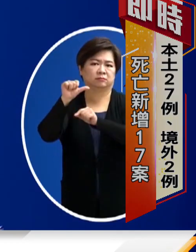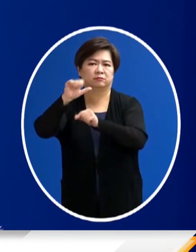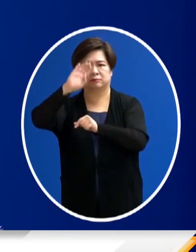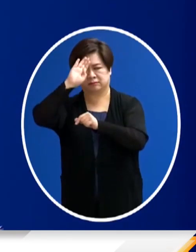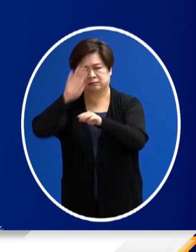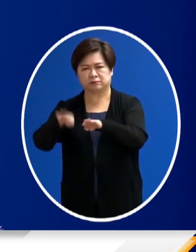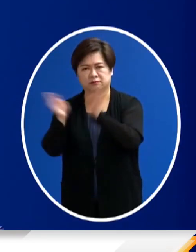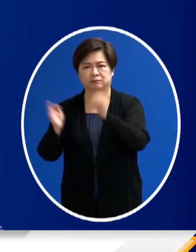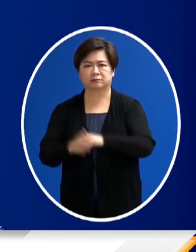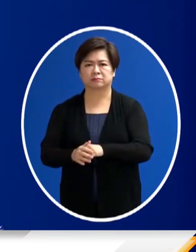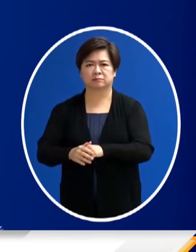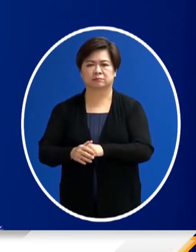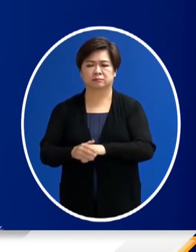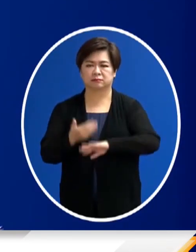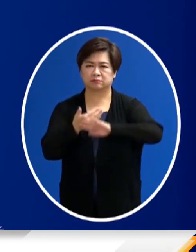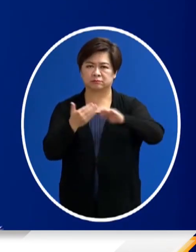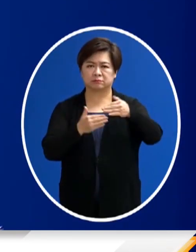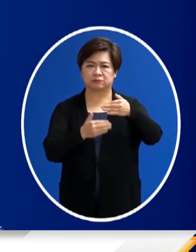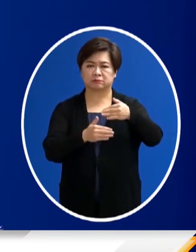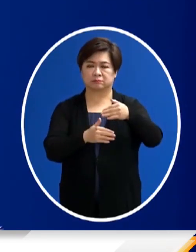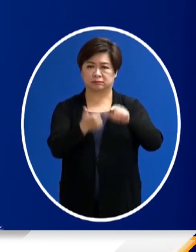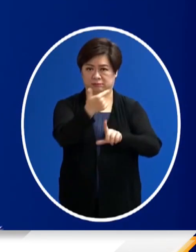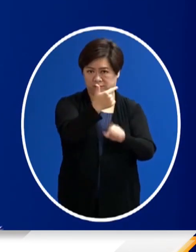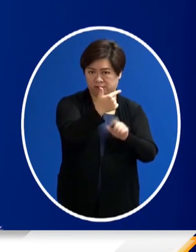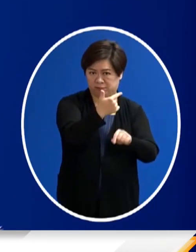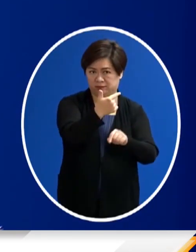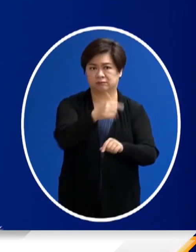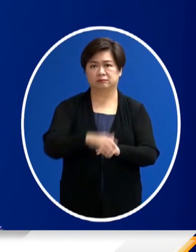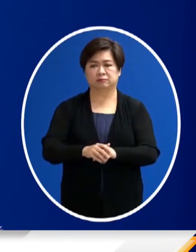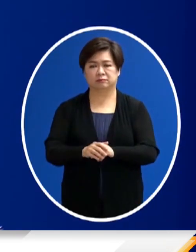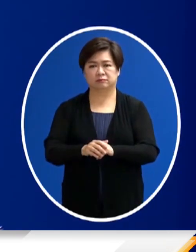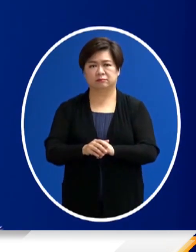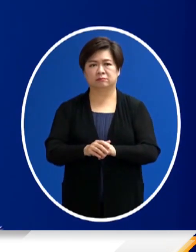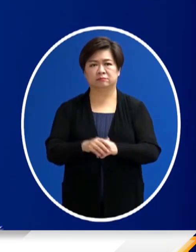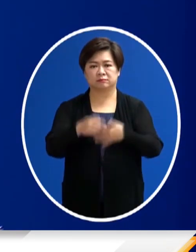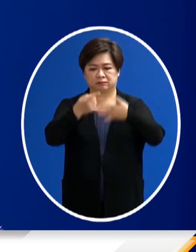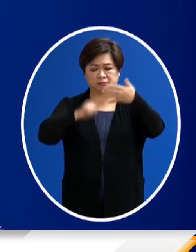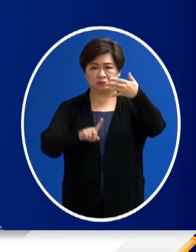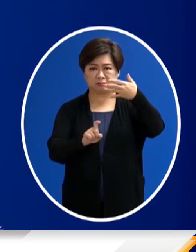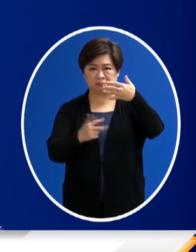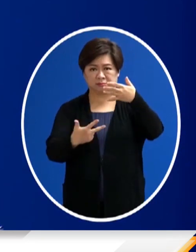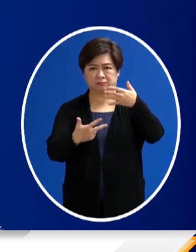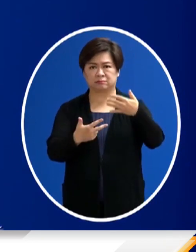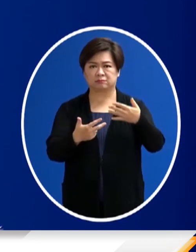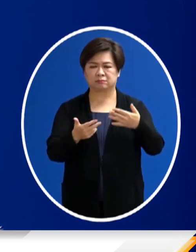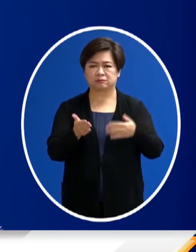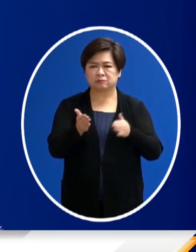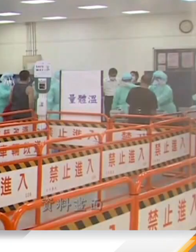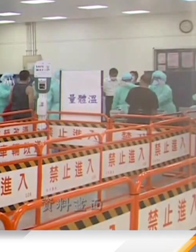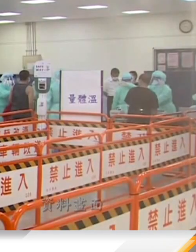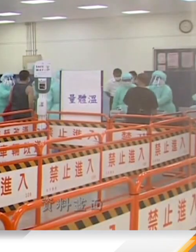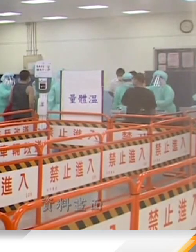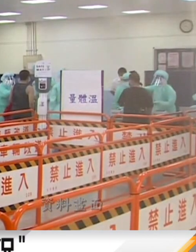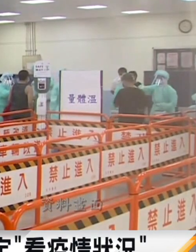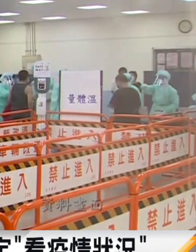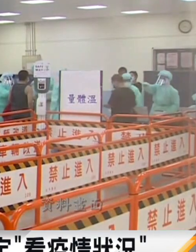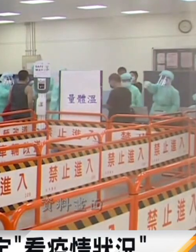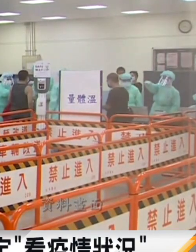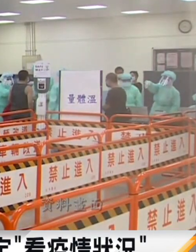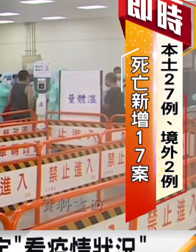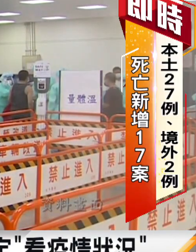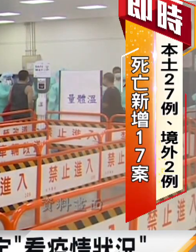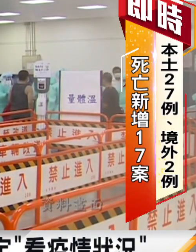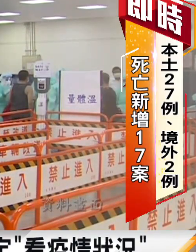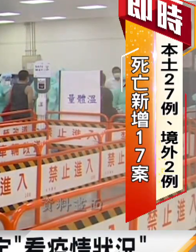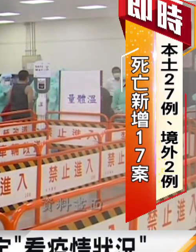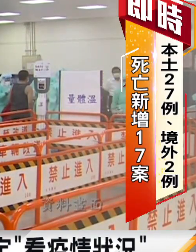病，那其余的话就是6月。那另外序号17，最后一位是7月份发病的。 不过，全台湾